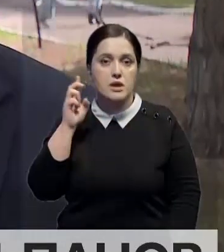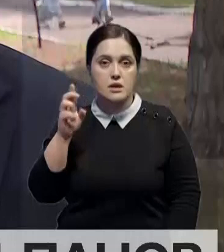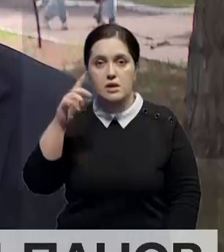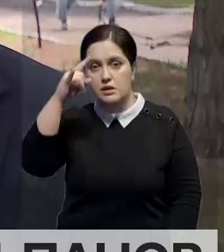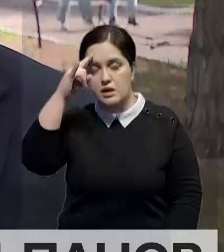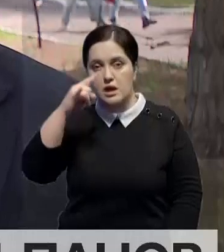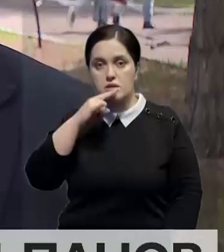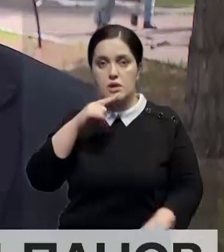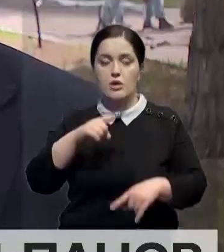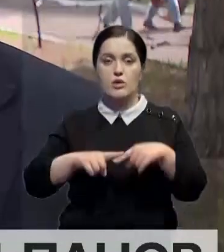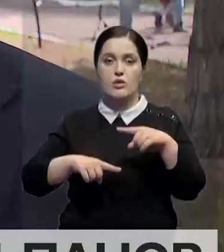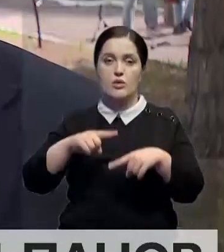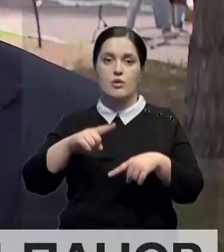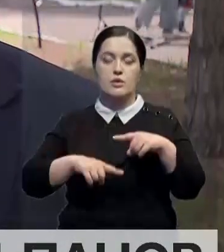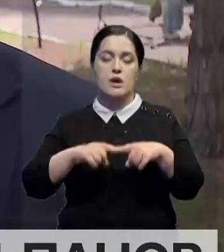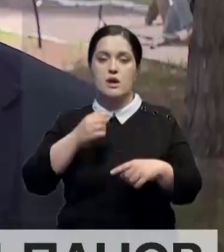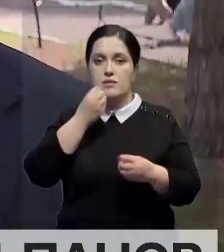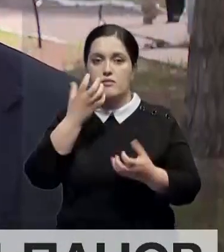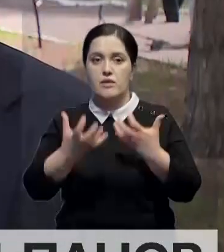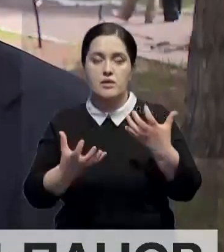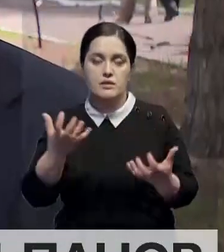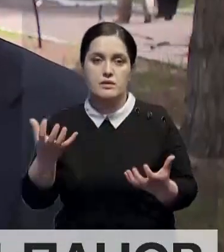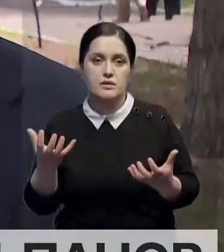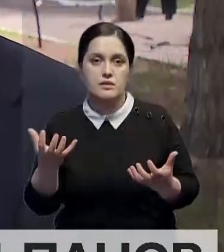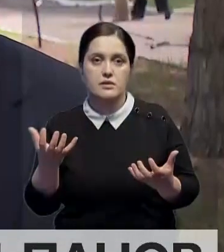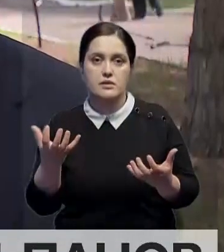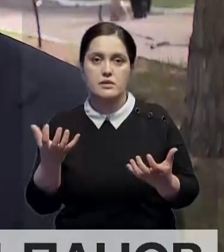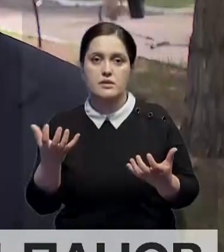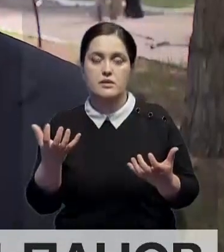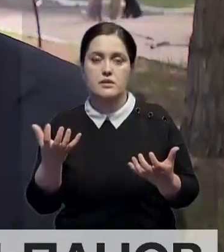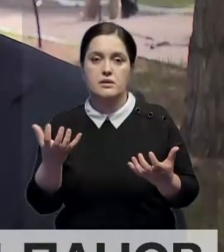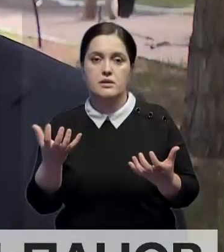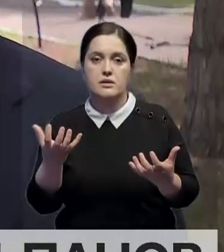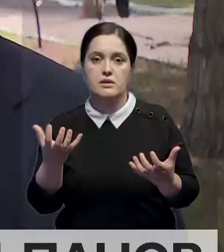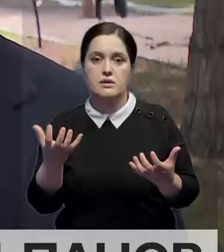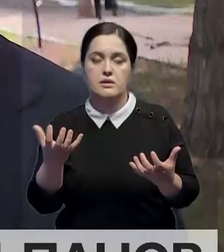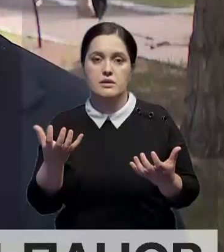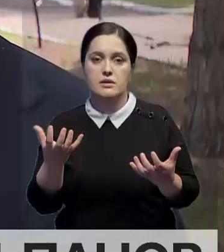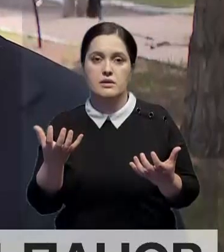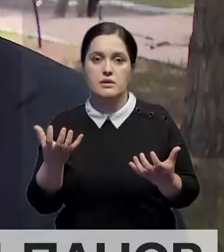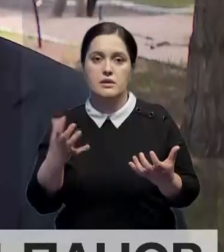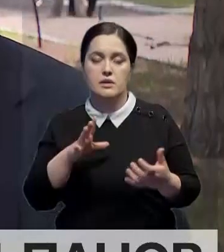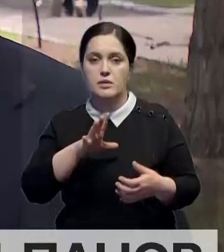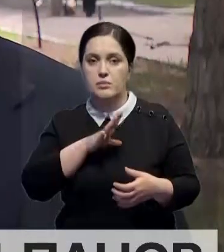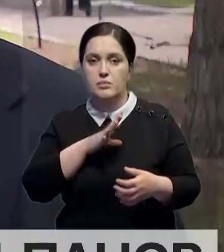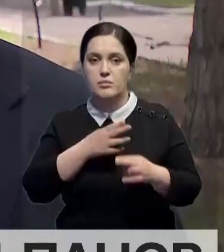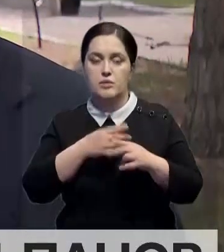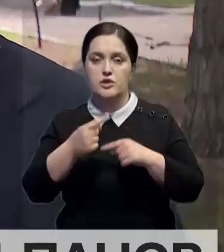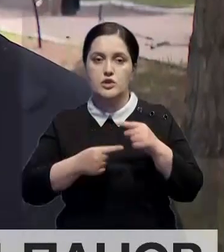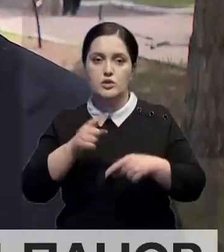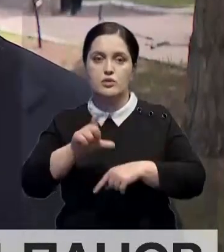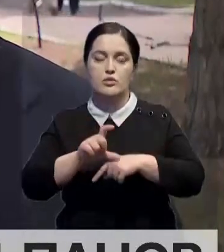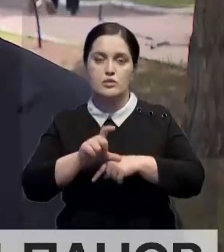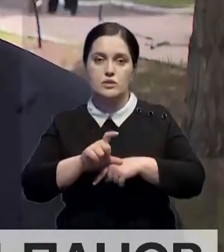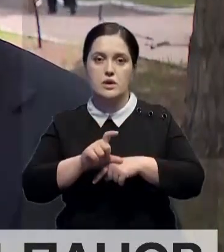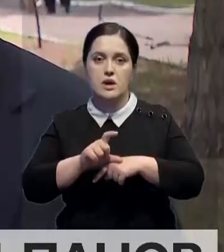Казахстан, является родиной тюльпанов, первых цветов тюльпанов. И именно с нашей страны были переплавлены через Турцию в Голландию.